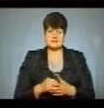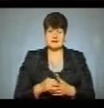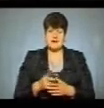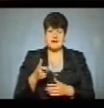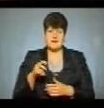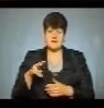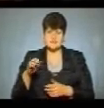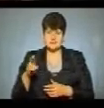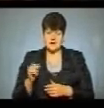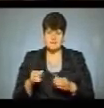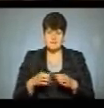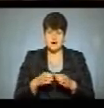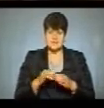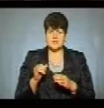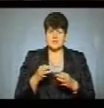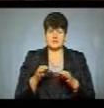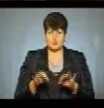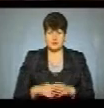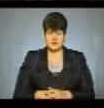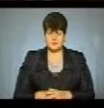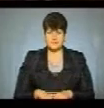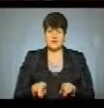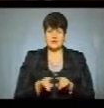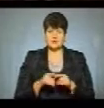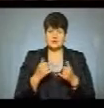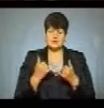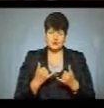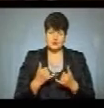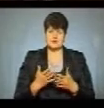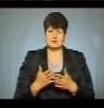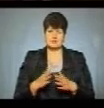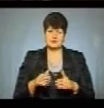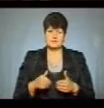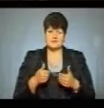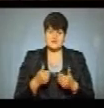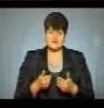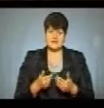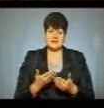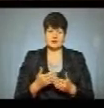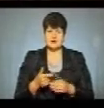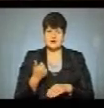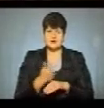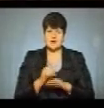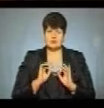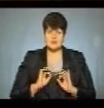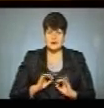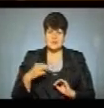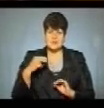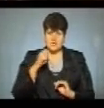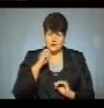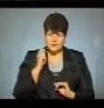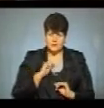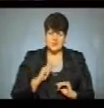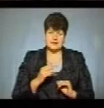галицька партія» та «Свобода». Також сьогодні буде зачитувати звернення до Генпрокуратури президента України,